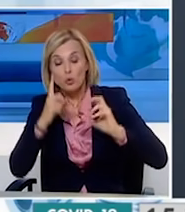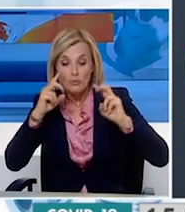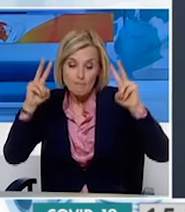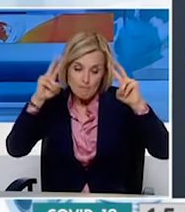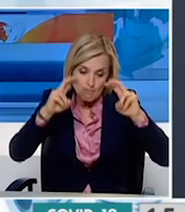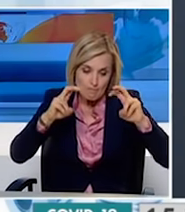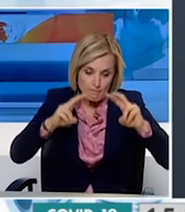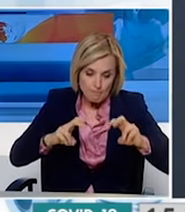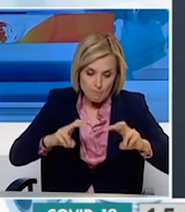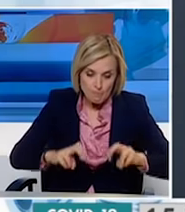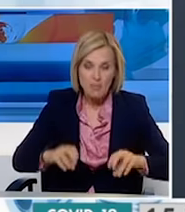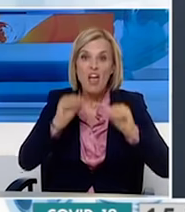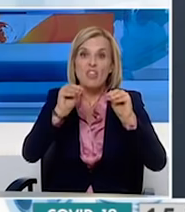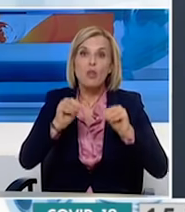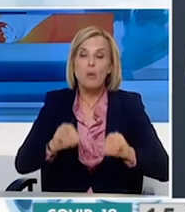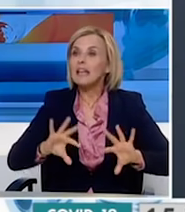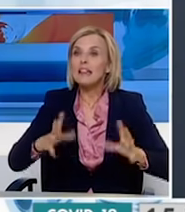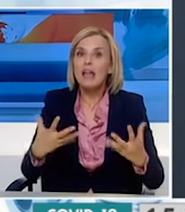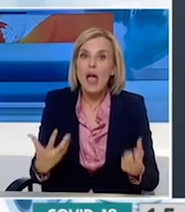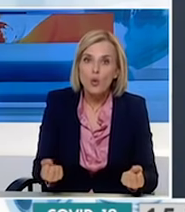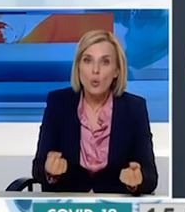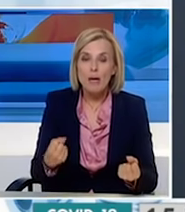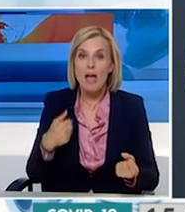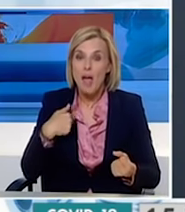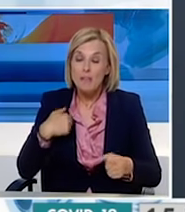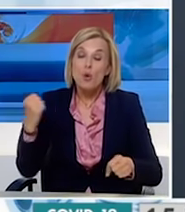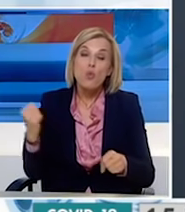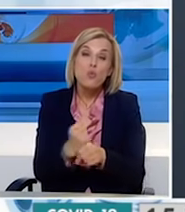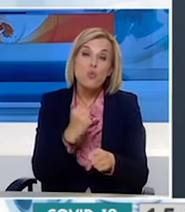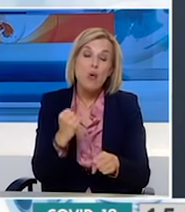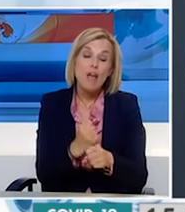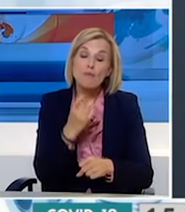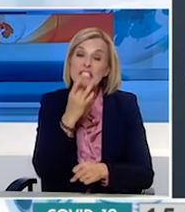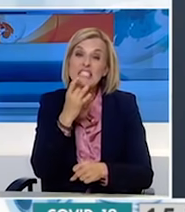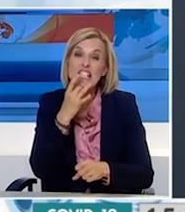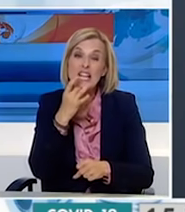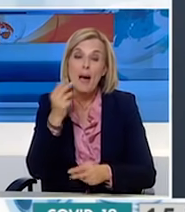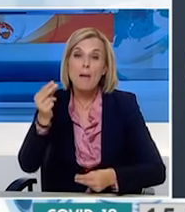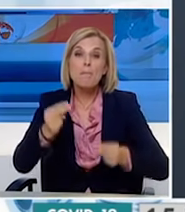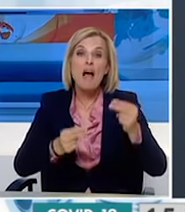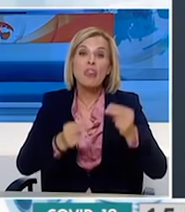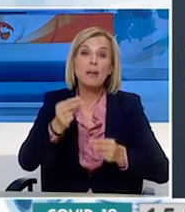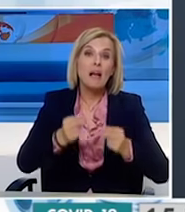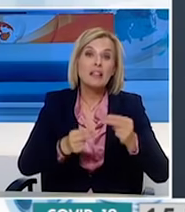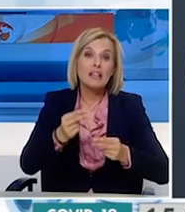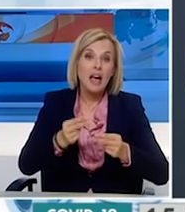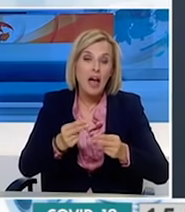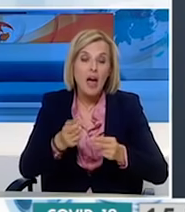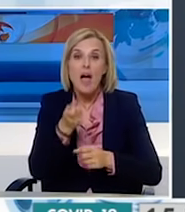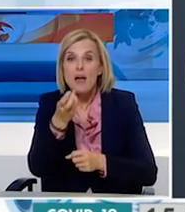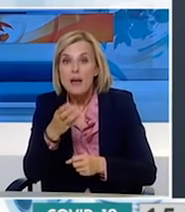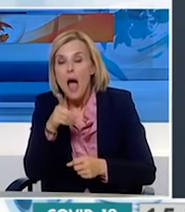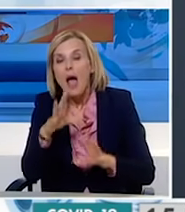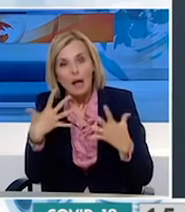προχωράει ανάλογα με τα δεδομένα του. Και εμείς αυτό κάνουμε. Δουλεύουμε με σκληρά μαθηματικά κάποια από αυτά τα μέτρα, αλλά υπάρχει